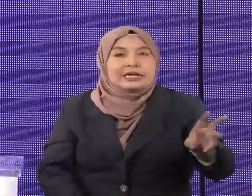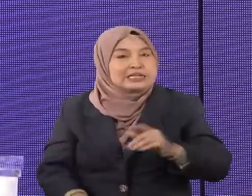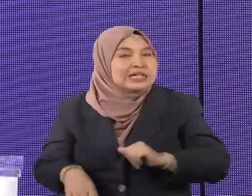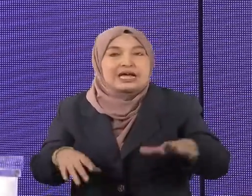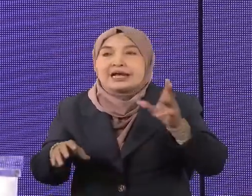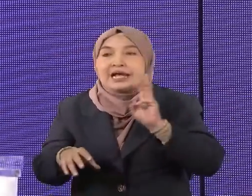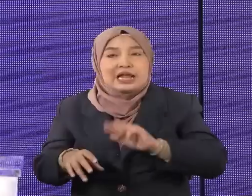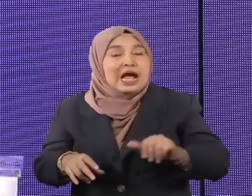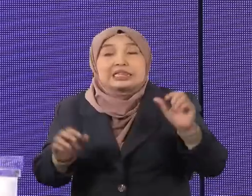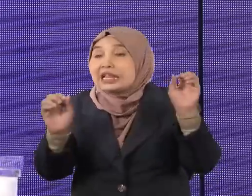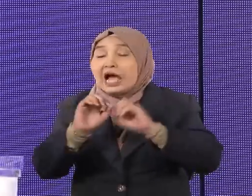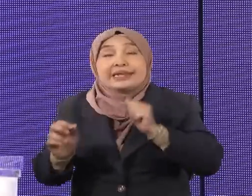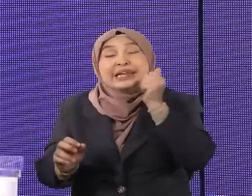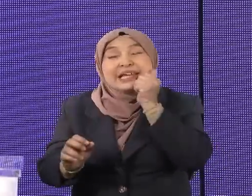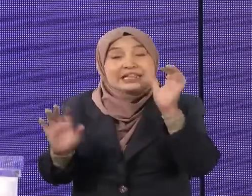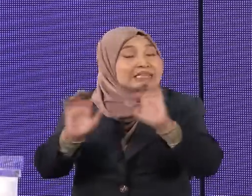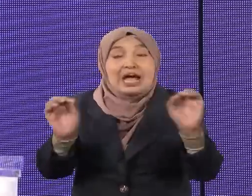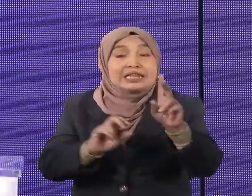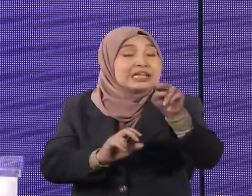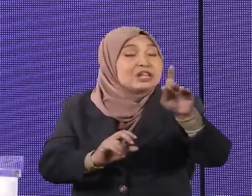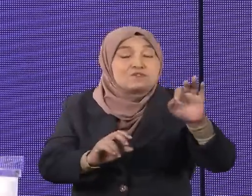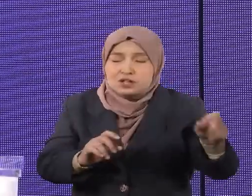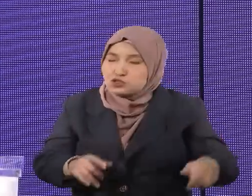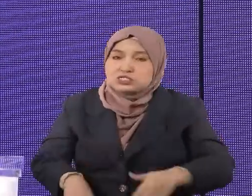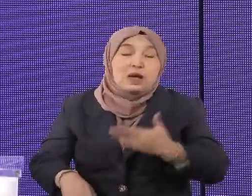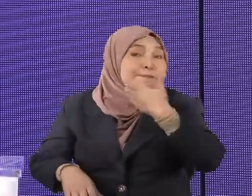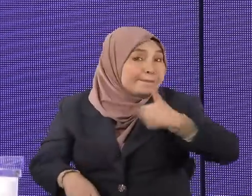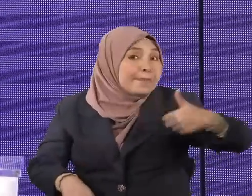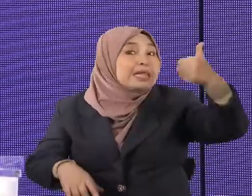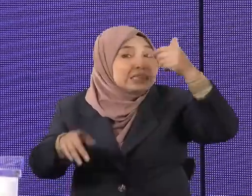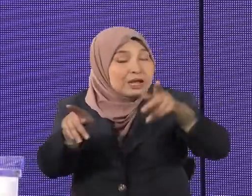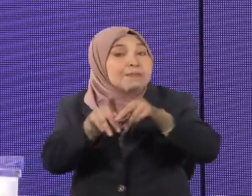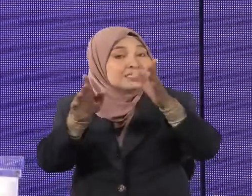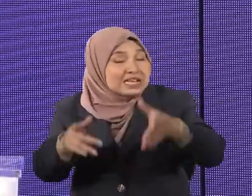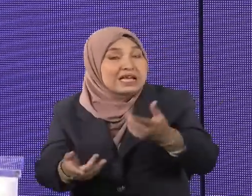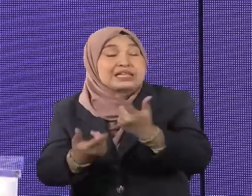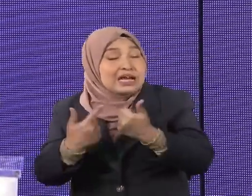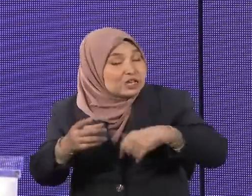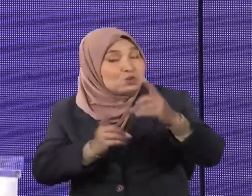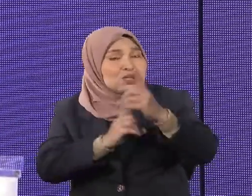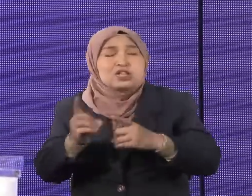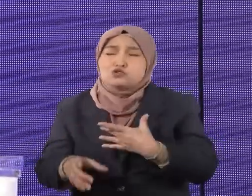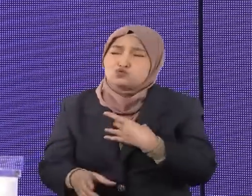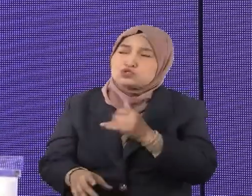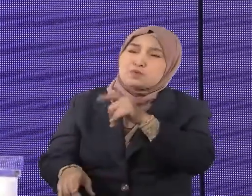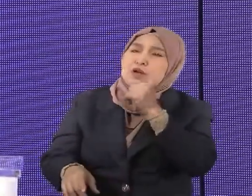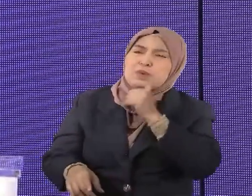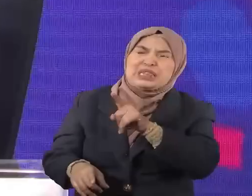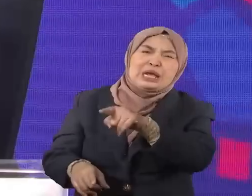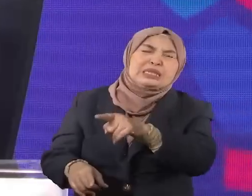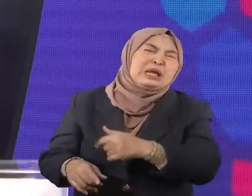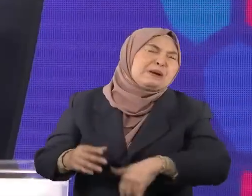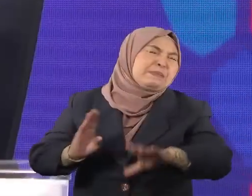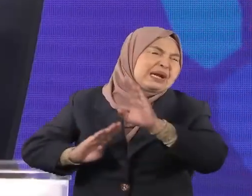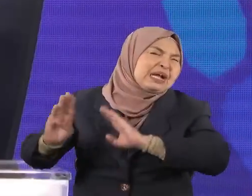apa sebagainya. Maka ini adalah pasangan yang lebih baik daripada di dunia ini. Di dunia ini walaupun dia suka pada wanita tu, tapi perangai dekat belakang